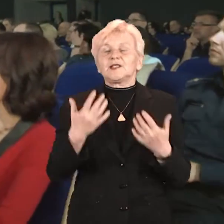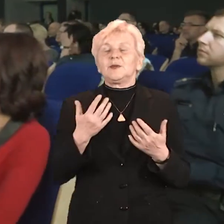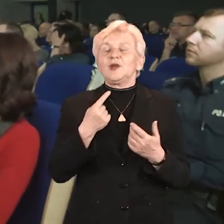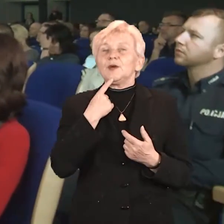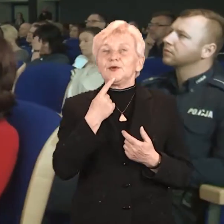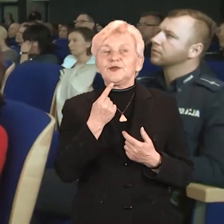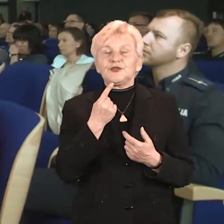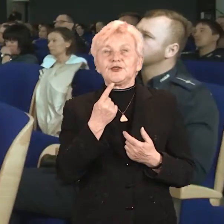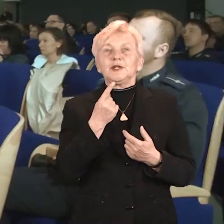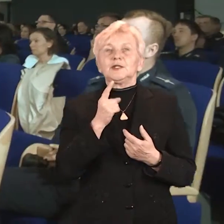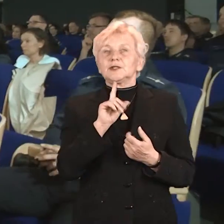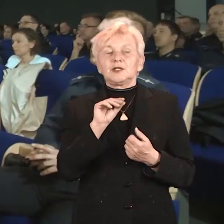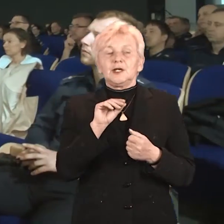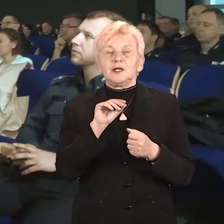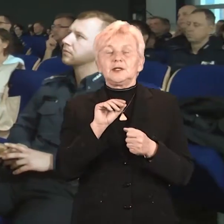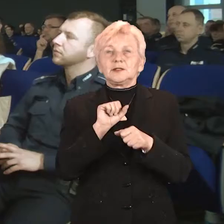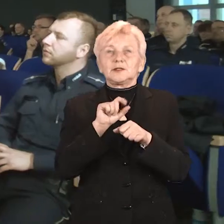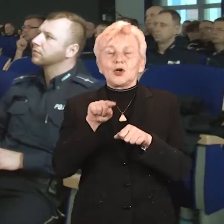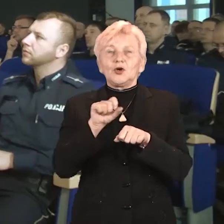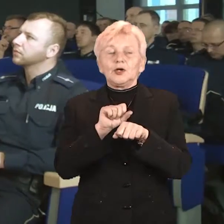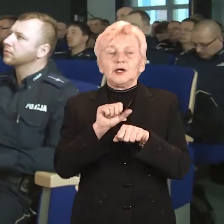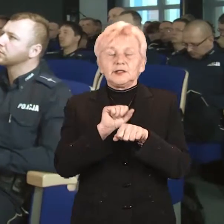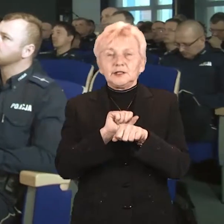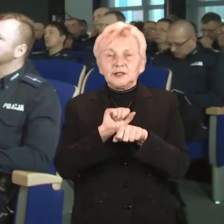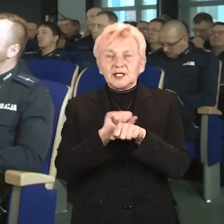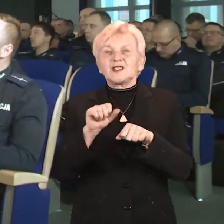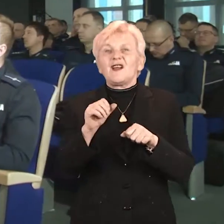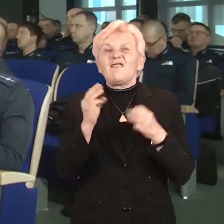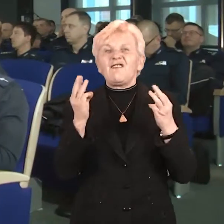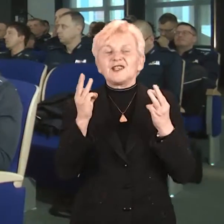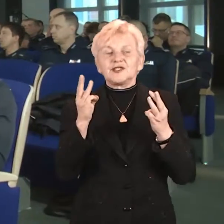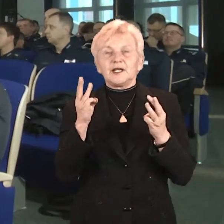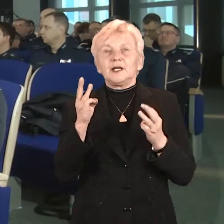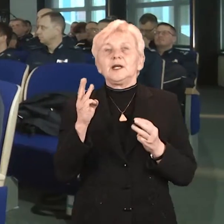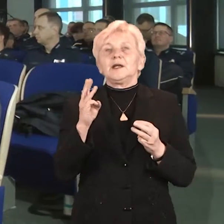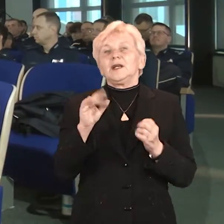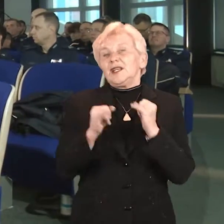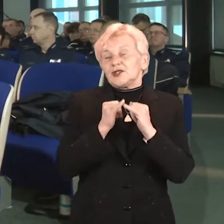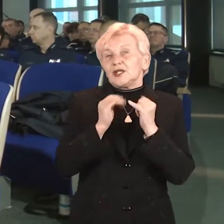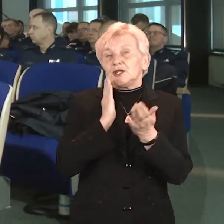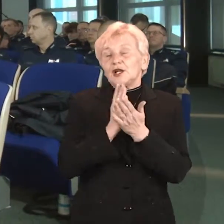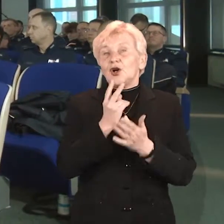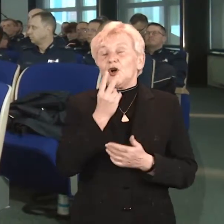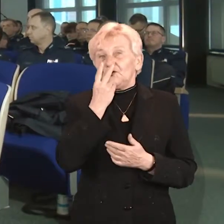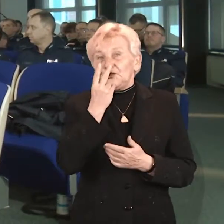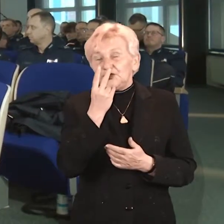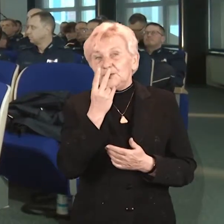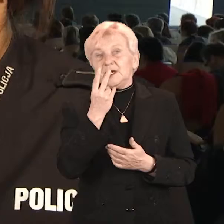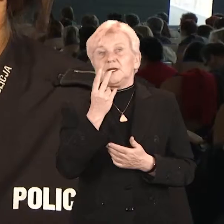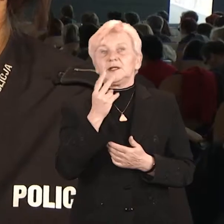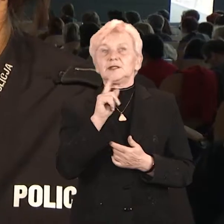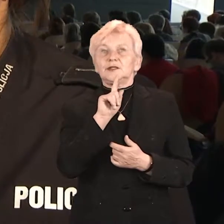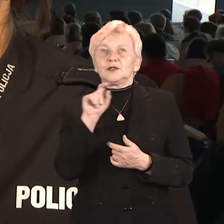chcemy dotrzeć do tych dorosłych, którzy mogą pomóc dziecku, mogą zauważyć, mogą zgłosić, mogą powiedzieć